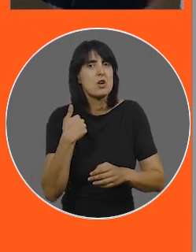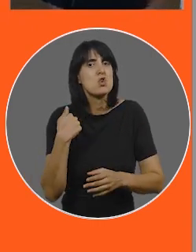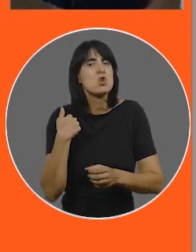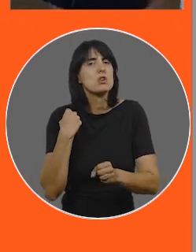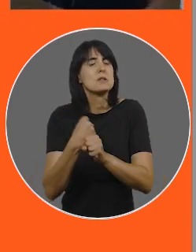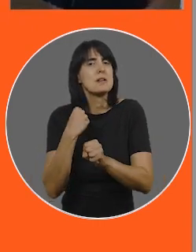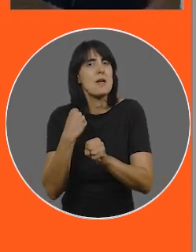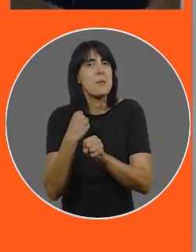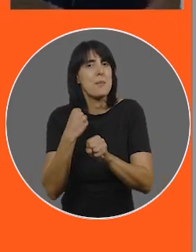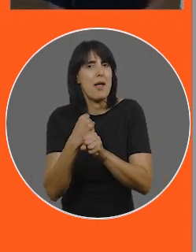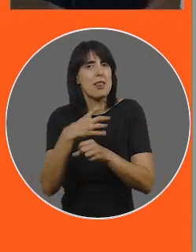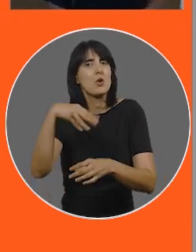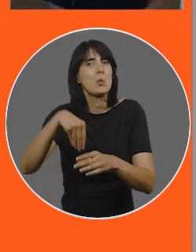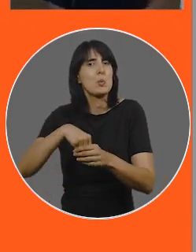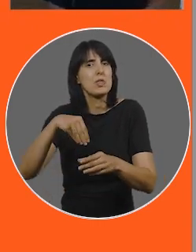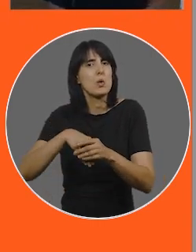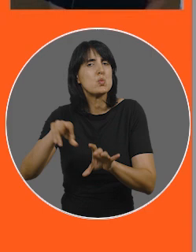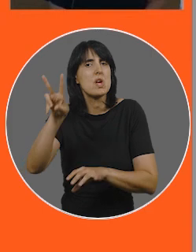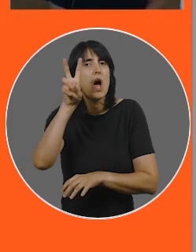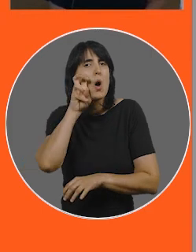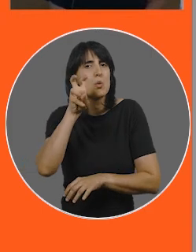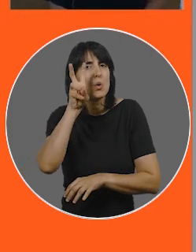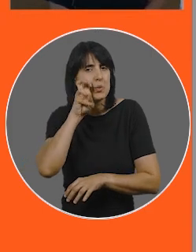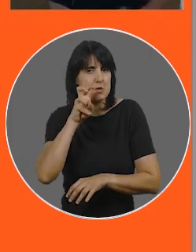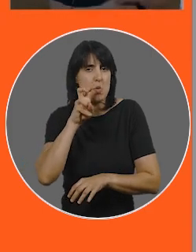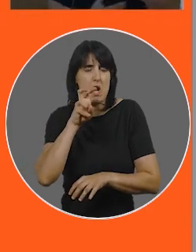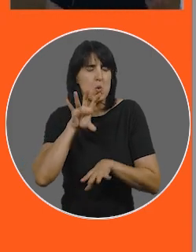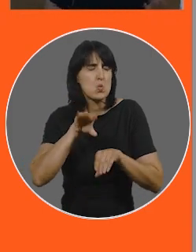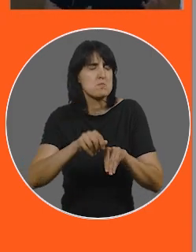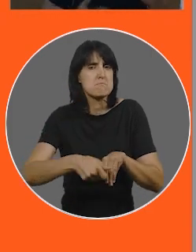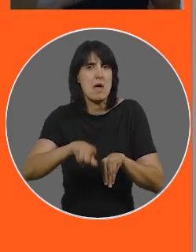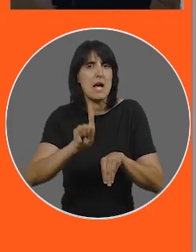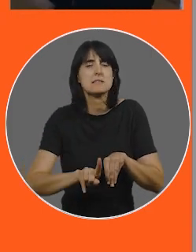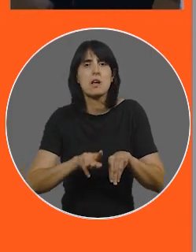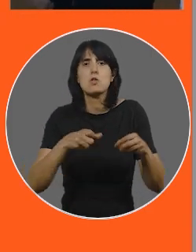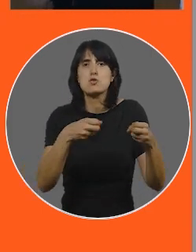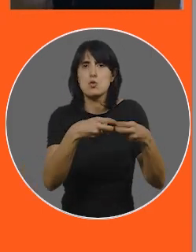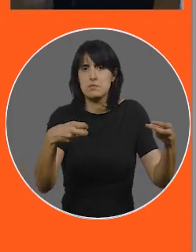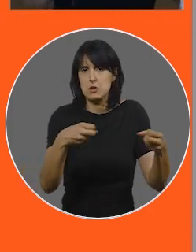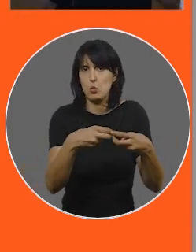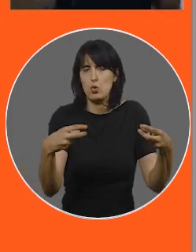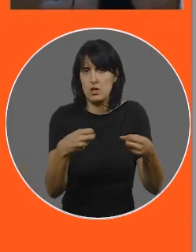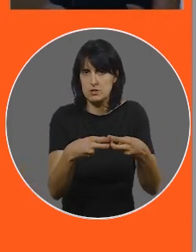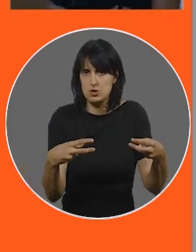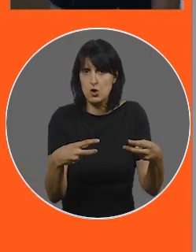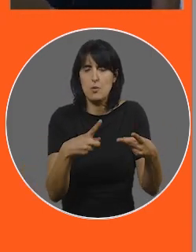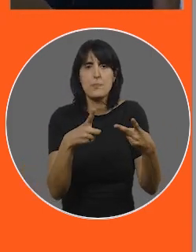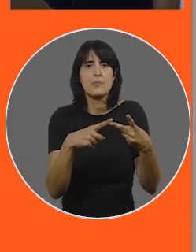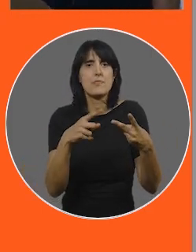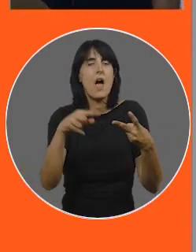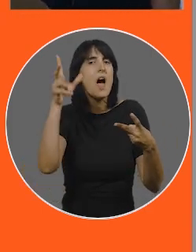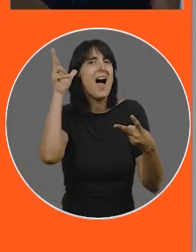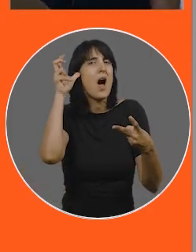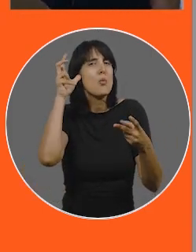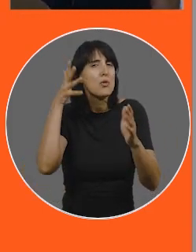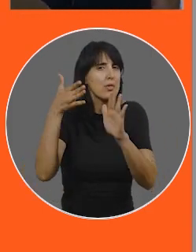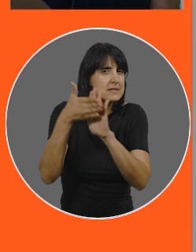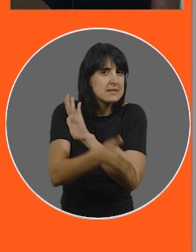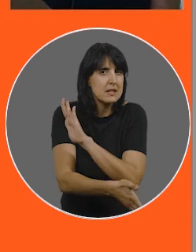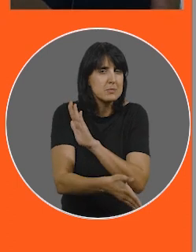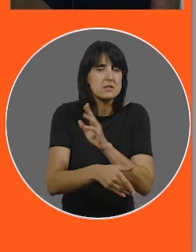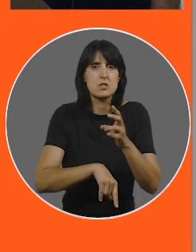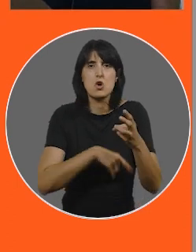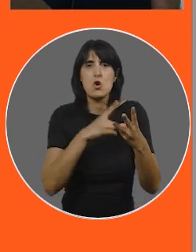amb continguts audiovisuals, nosaltres treballem força amb el que és la subtitulació, el que és